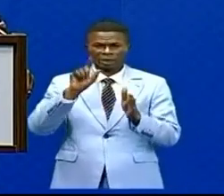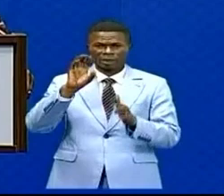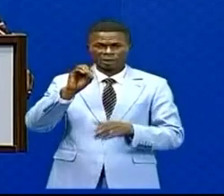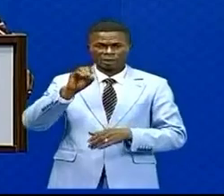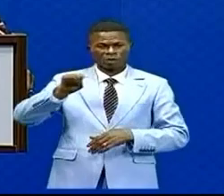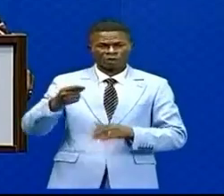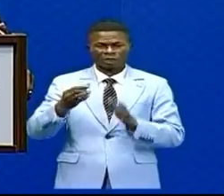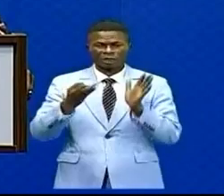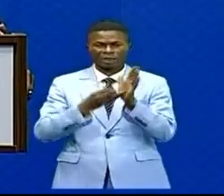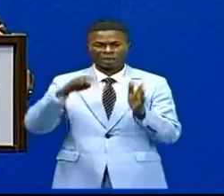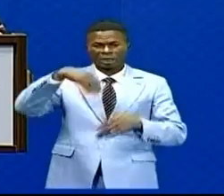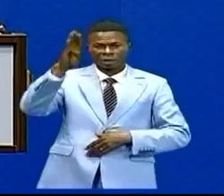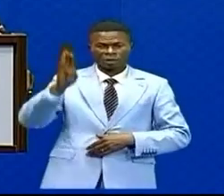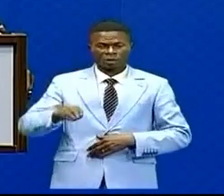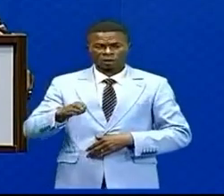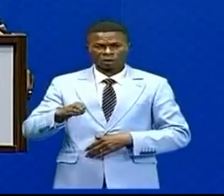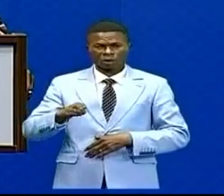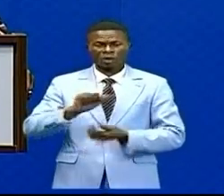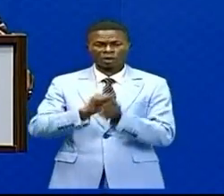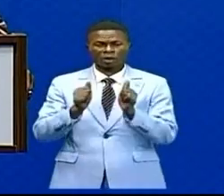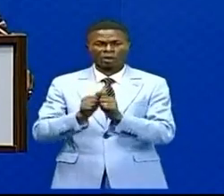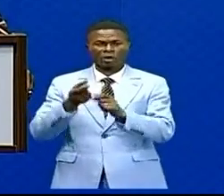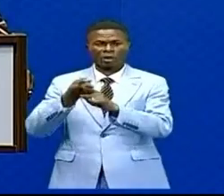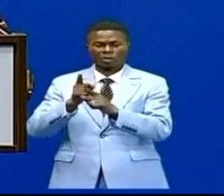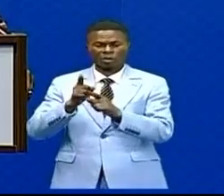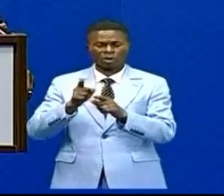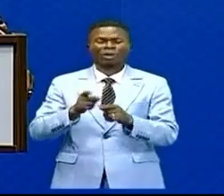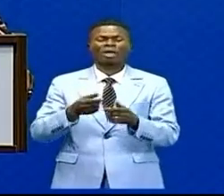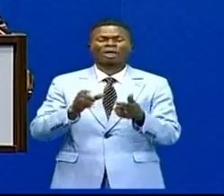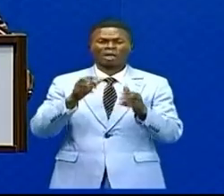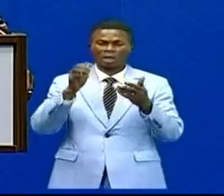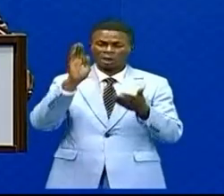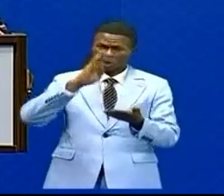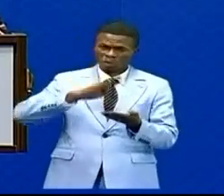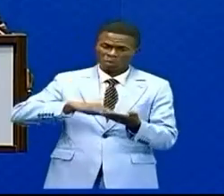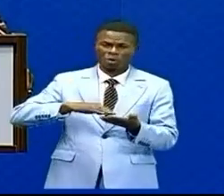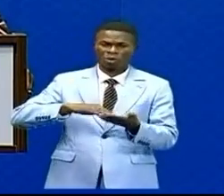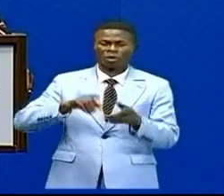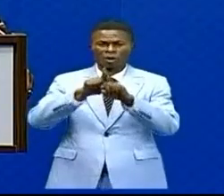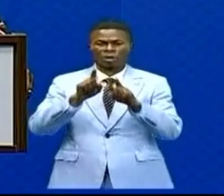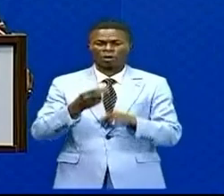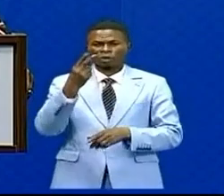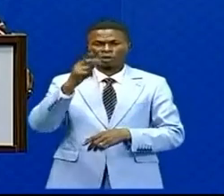97,05% la partie résiduelle du déficit, soit